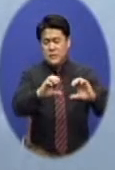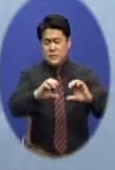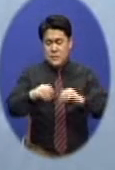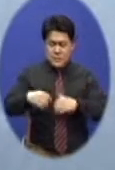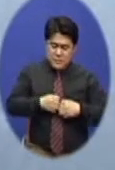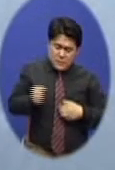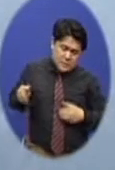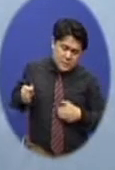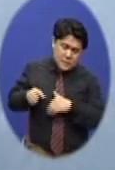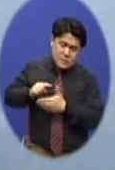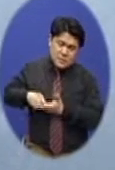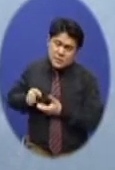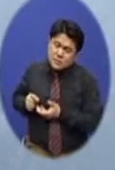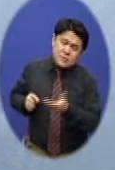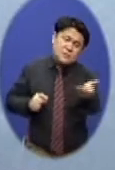맘도